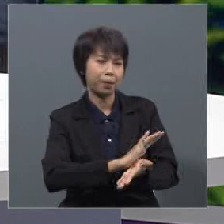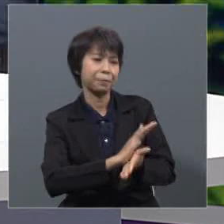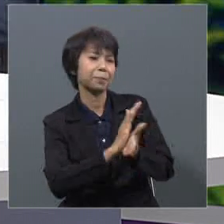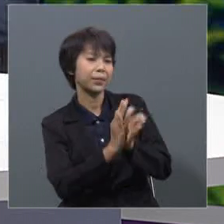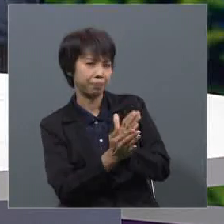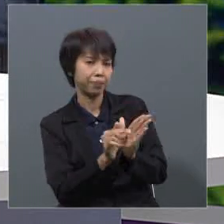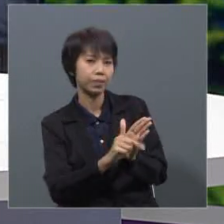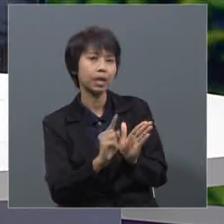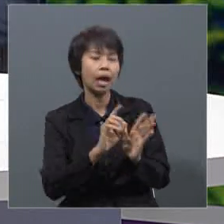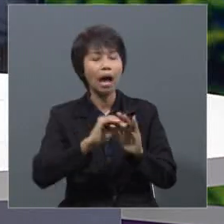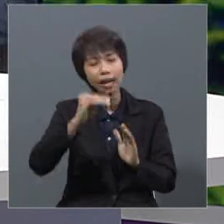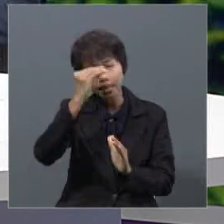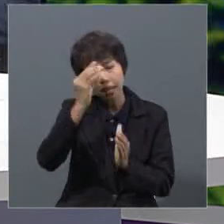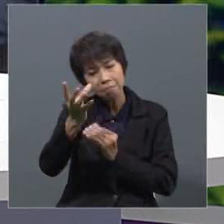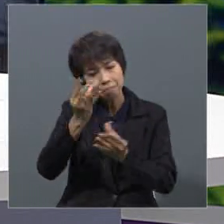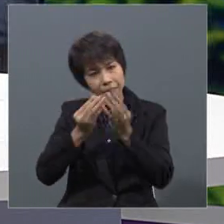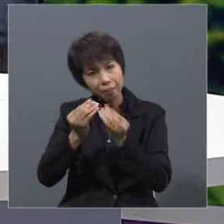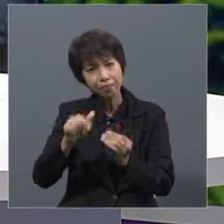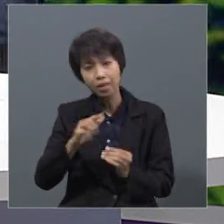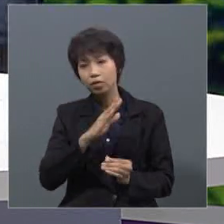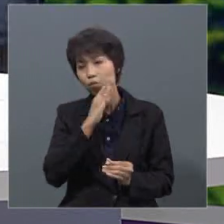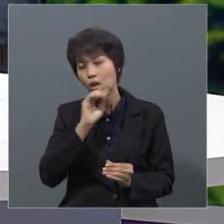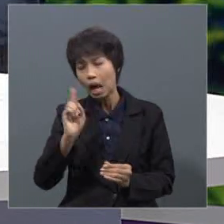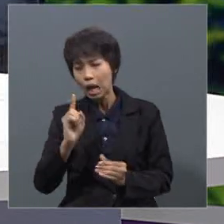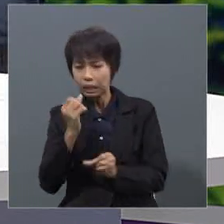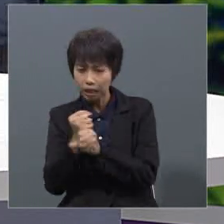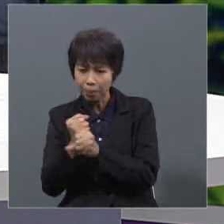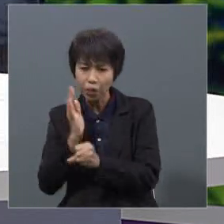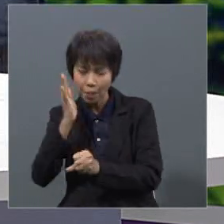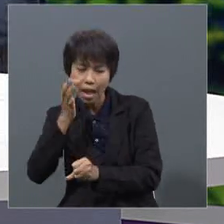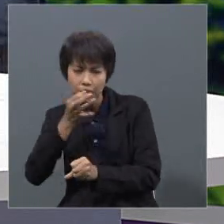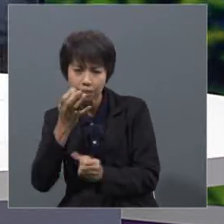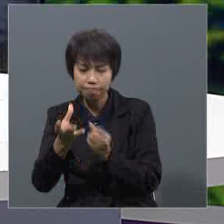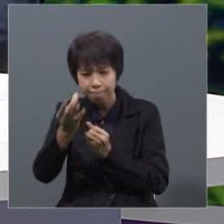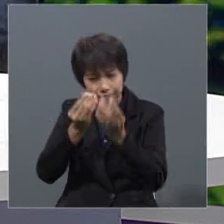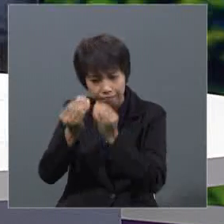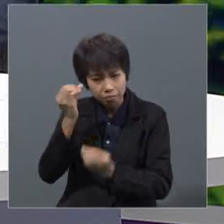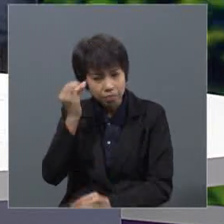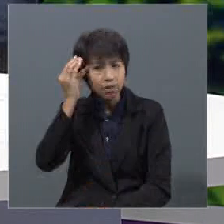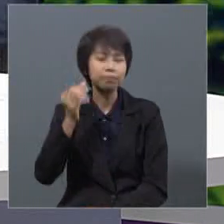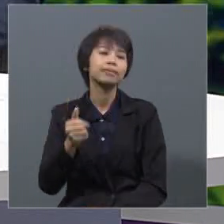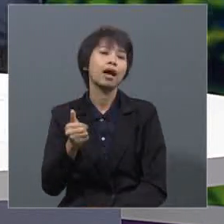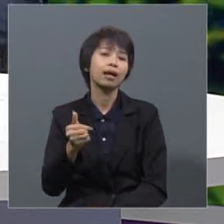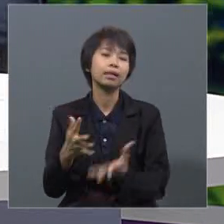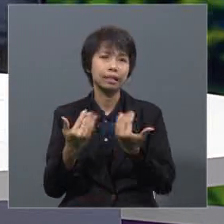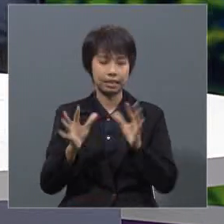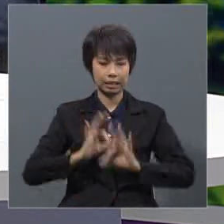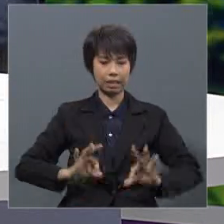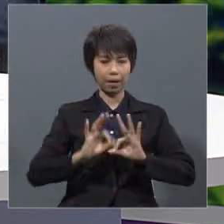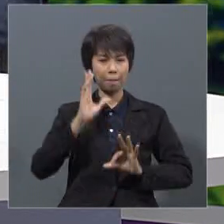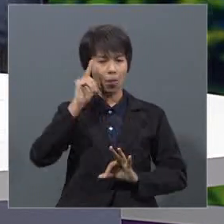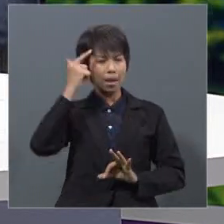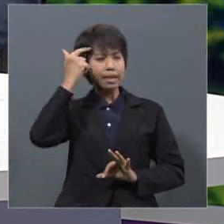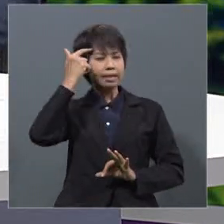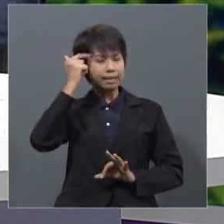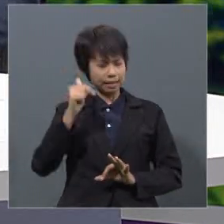Learningก็คือการเรียนรู้ตลอดชีวิตอะไรก็ได้ที่สามารถต่อยอดในเรื่องของการทำงานการสร้างรายได้ดังนั้นผู้ปกครองก็ต้องปรับระบบการ